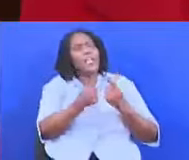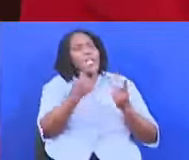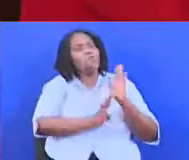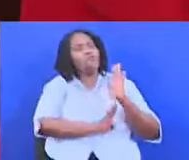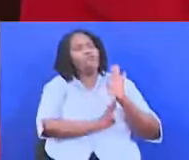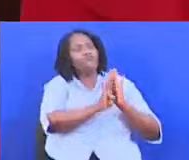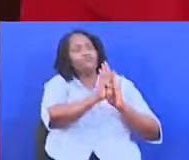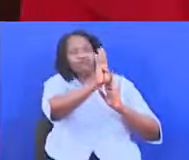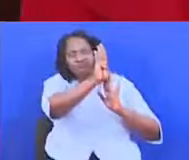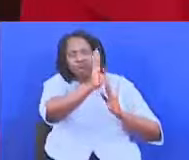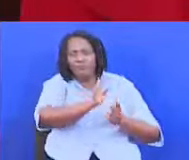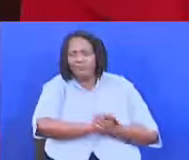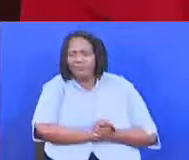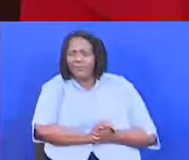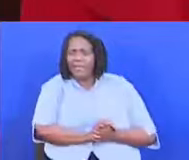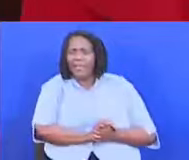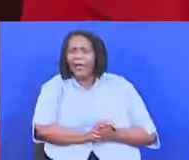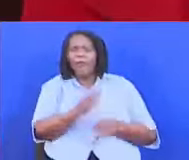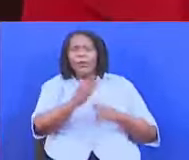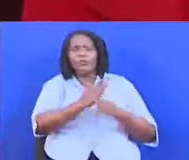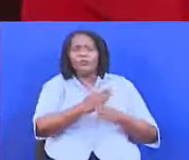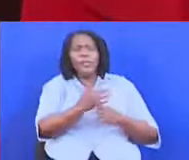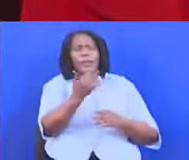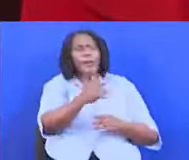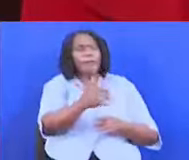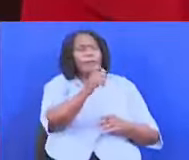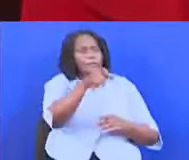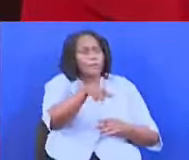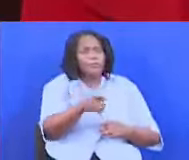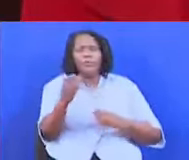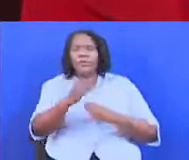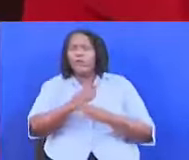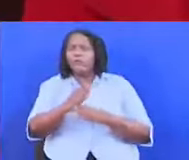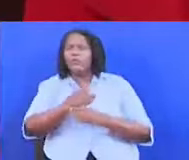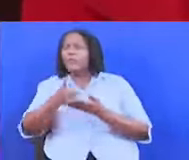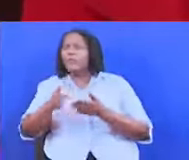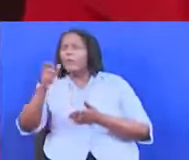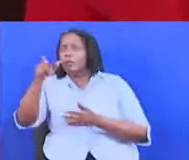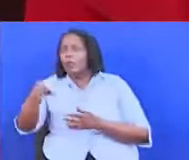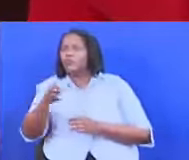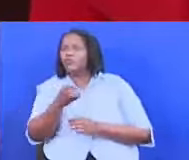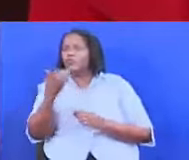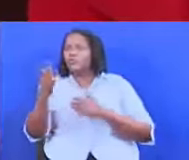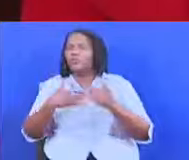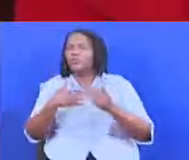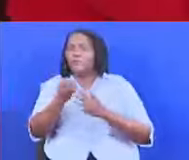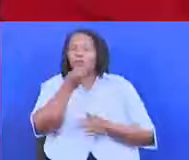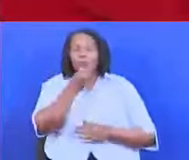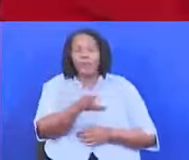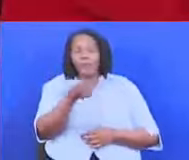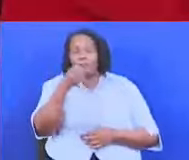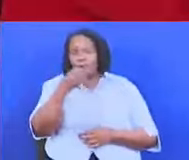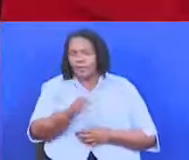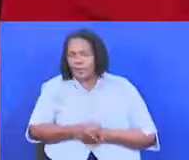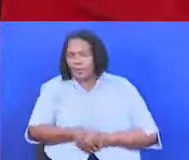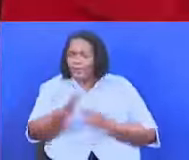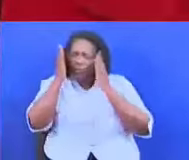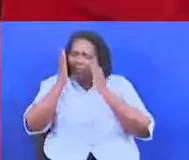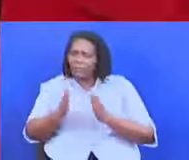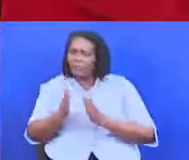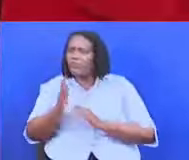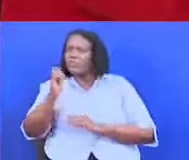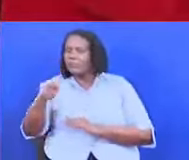ni kubwa mno. Wanatumia namba za watu, wanatumia majina ya watu kutapeli. Mheshimiwa Spika, nilikuwa naomba